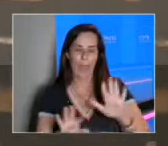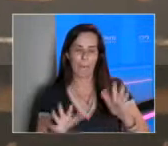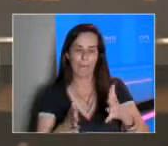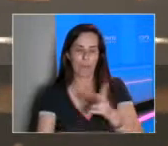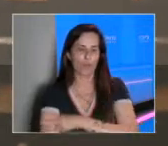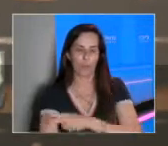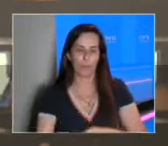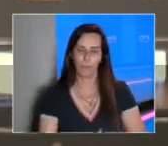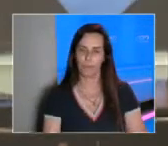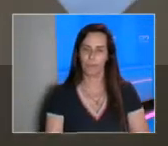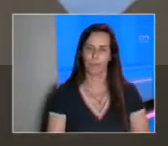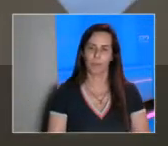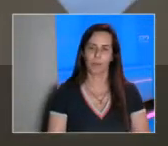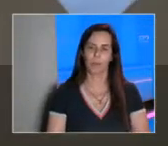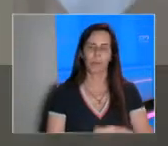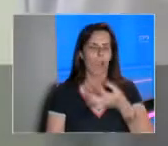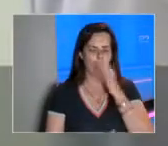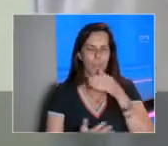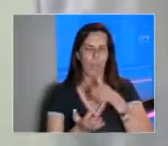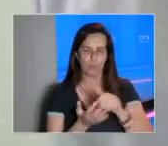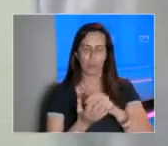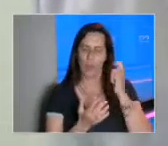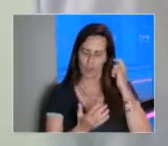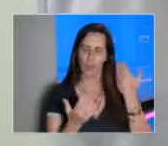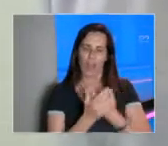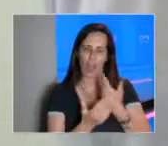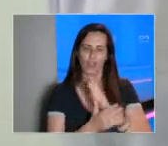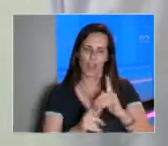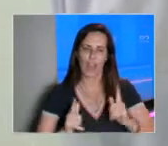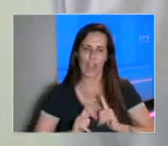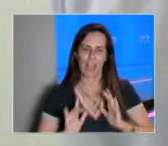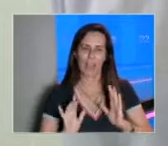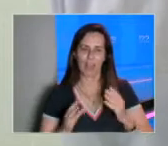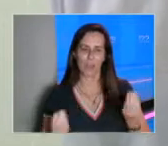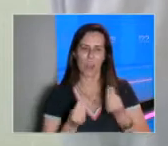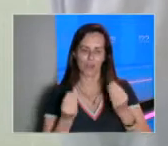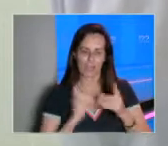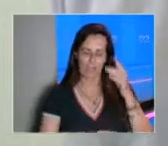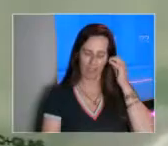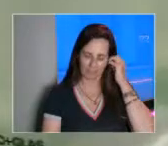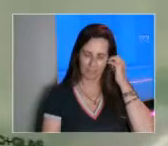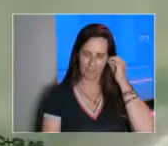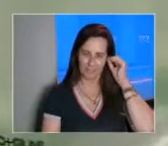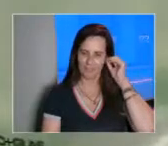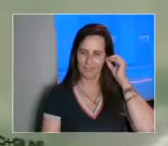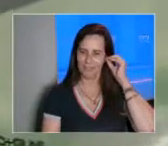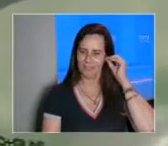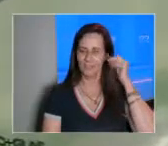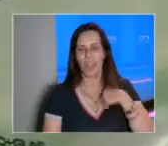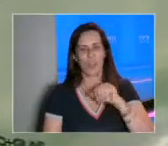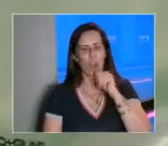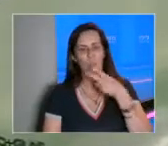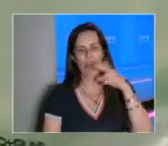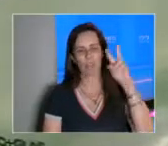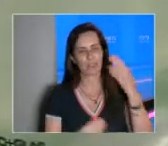יתפוס אותו? כדאי להמשיך להזין לחדשות ולחכות לידיעה שזה קרה. חברת הכנסת... ולא רוצה